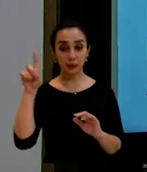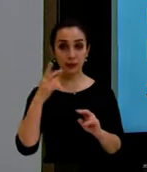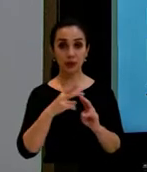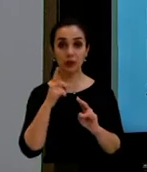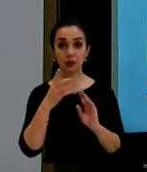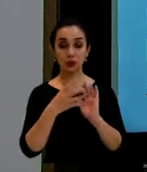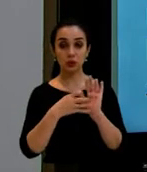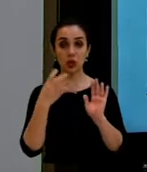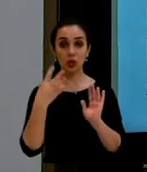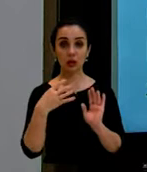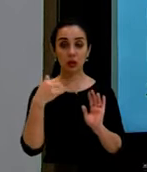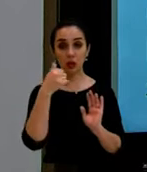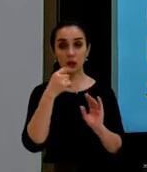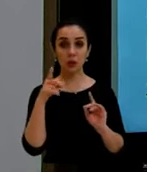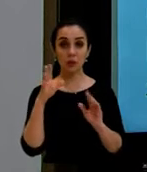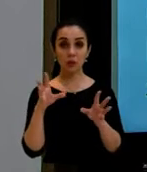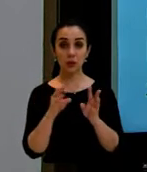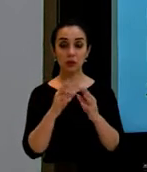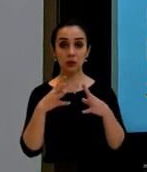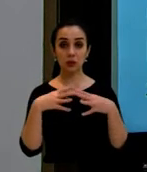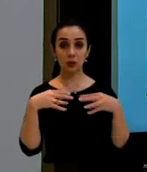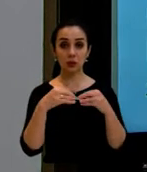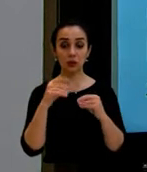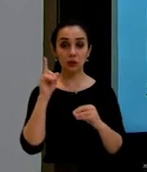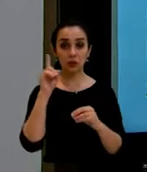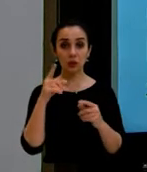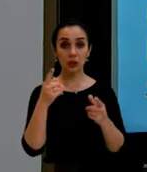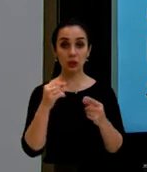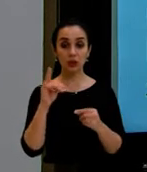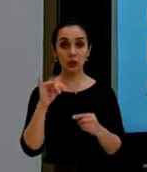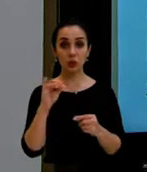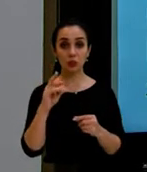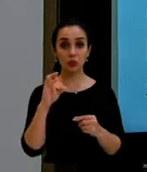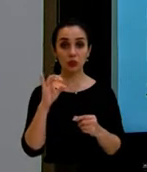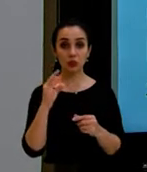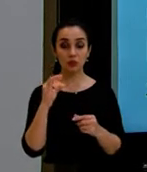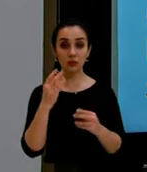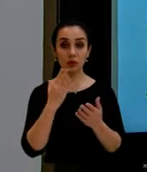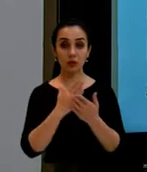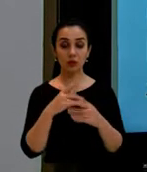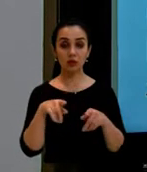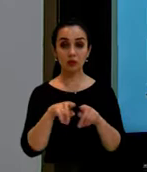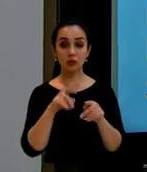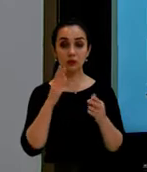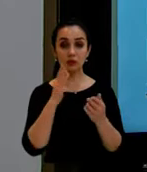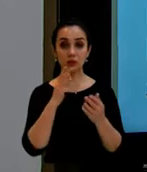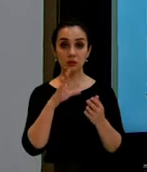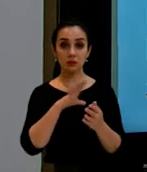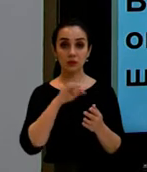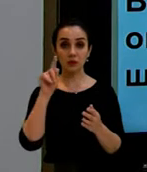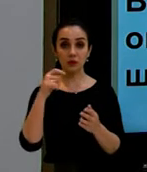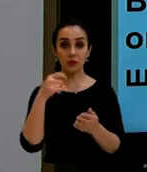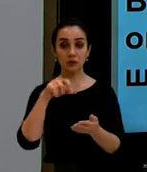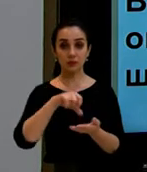году переехал вместе с семьей в Вологду, где Рубцовых и застала война.